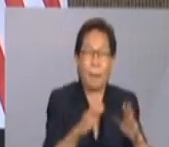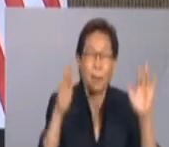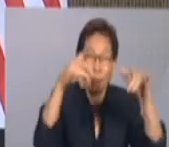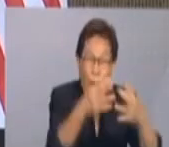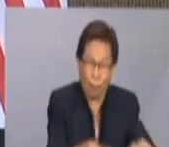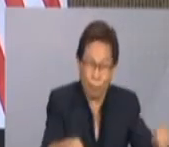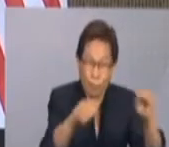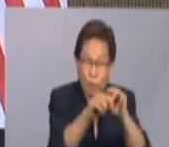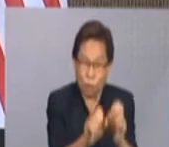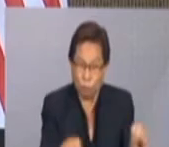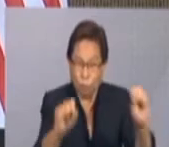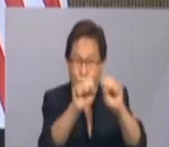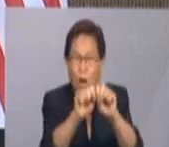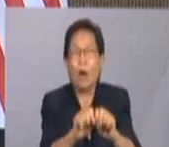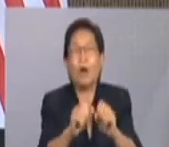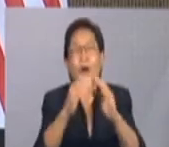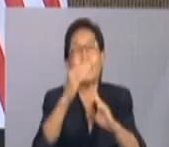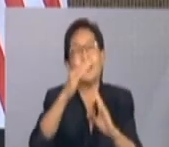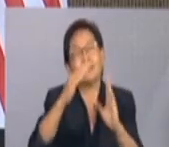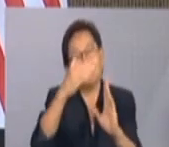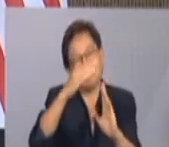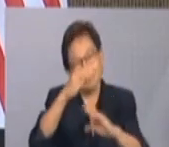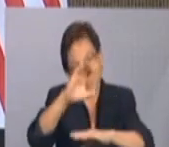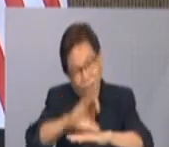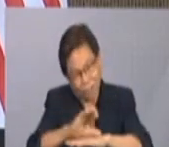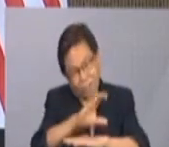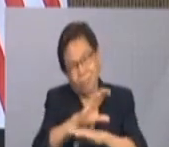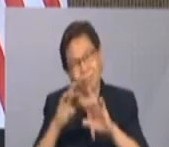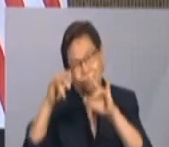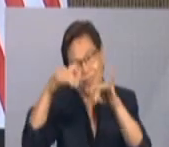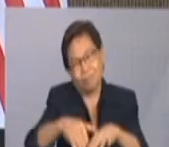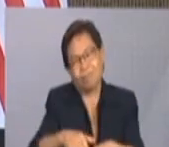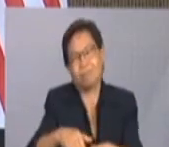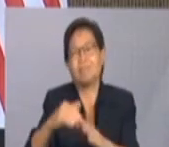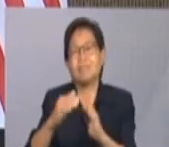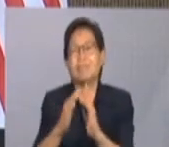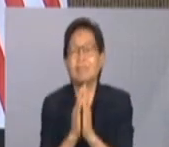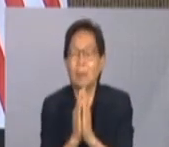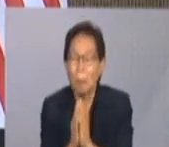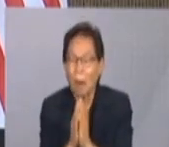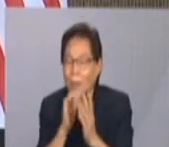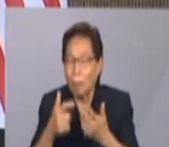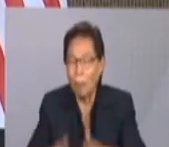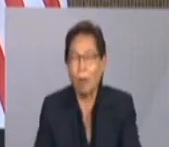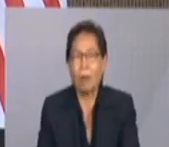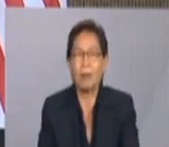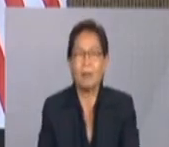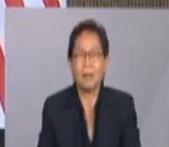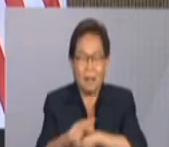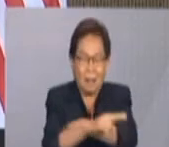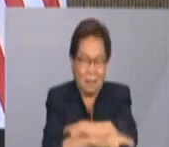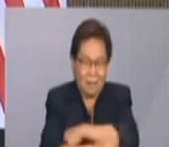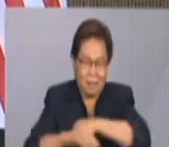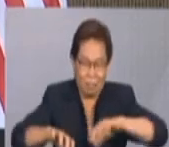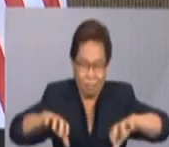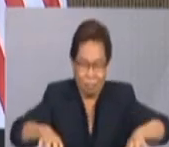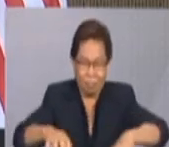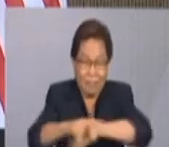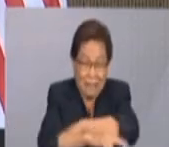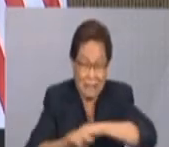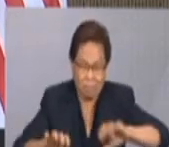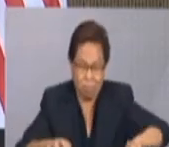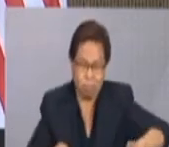dan rumah-rumah ibadah juga tidak dibenarkan perjalanan Renta sempadan Negeri juga tidak dibenarkan